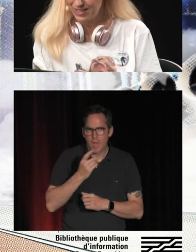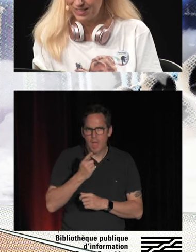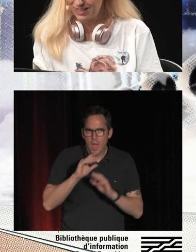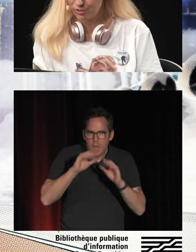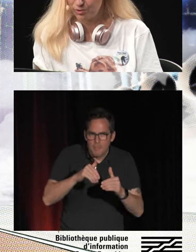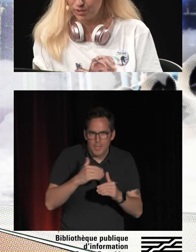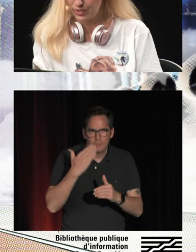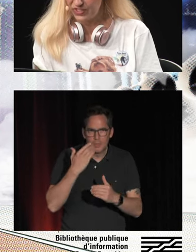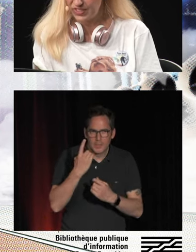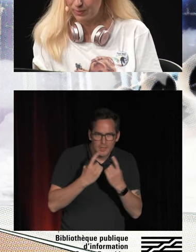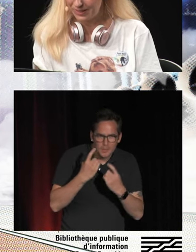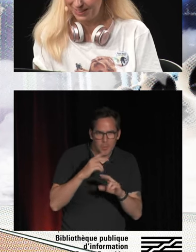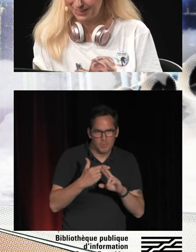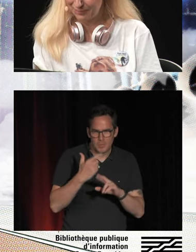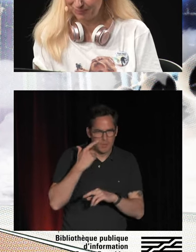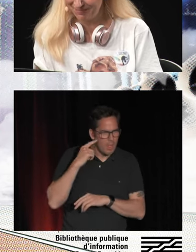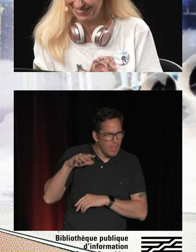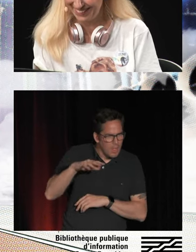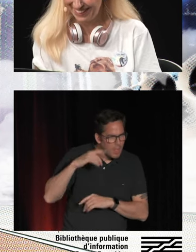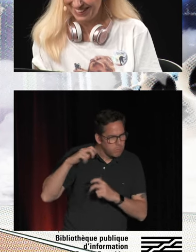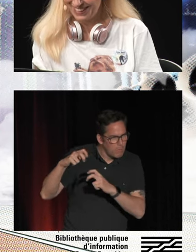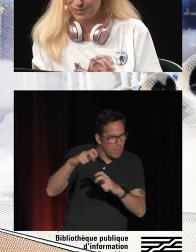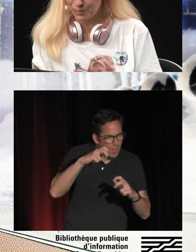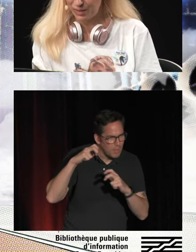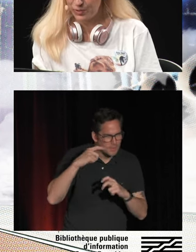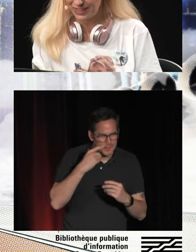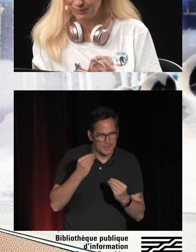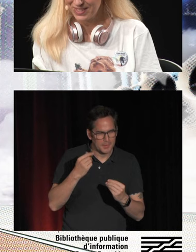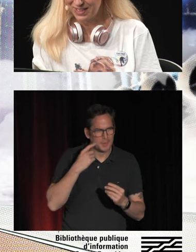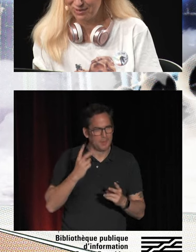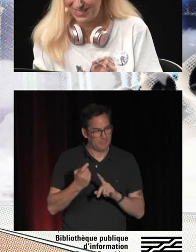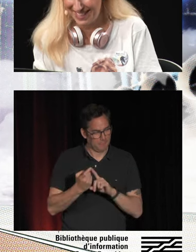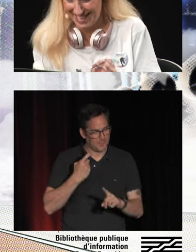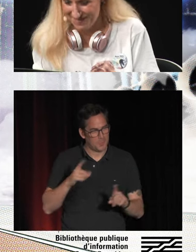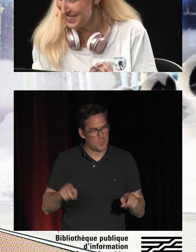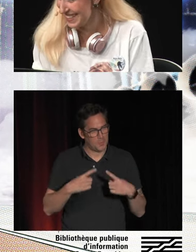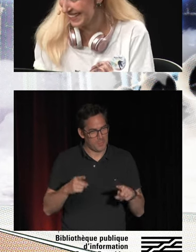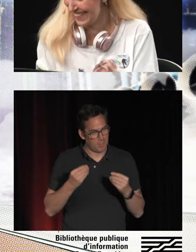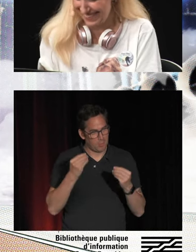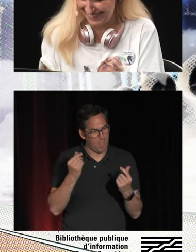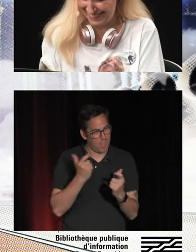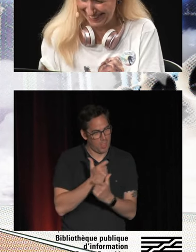questions-réponses. Là, je sens que vous êtes dissipés. C'est sûrement la musique. C'est la faute.